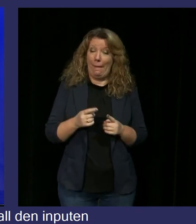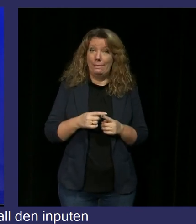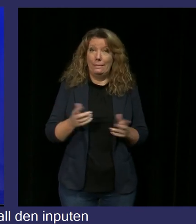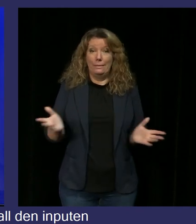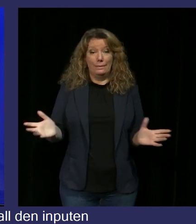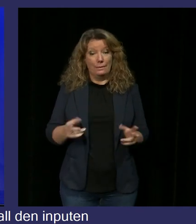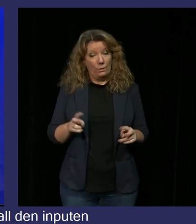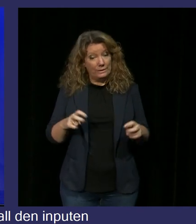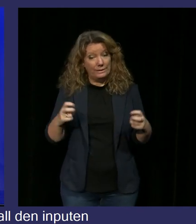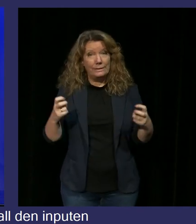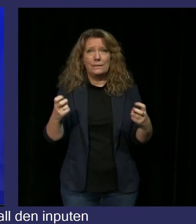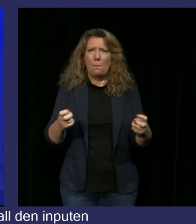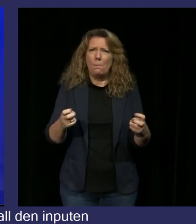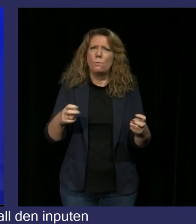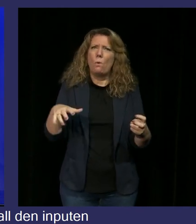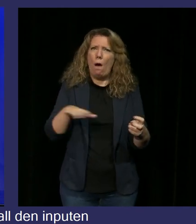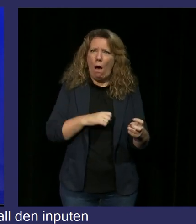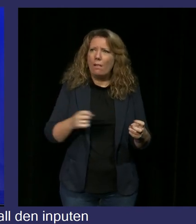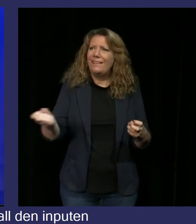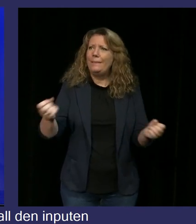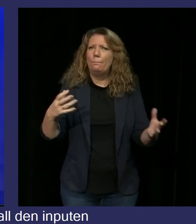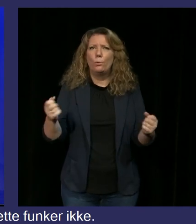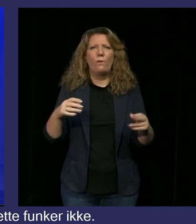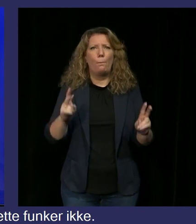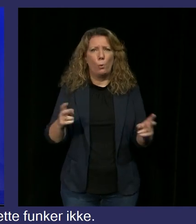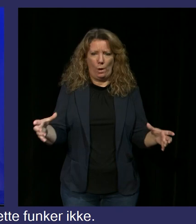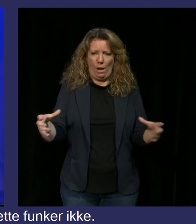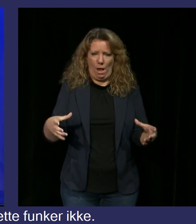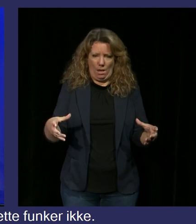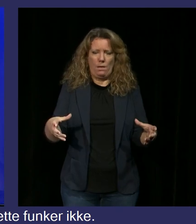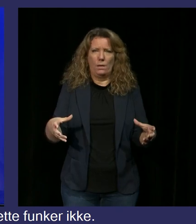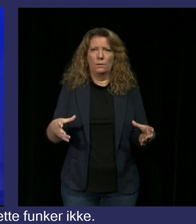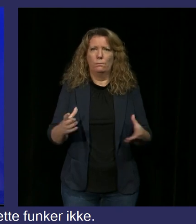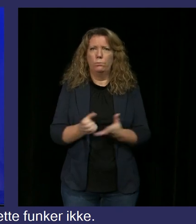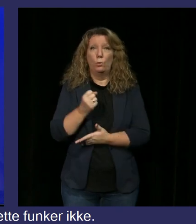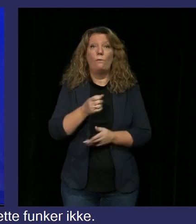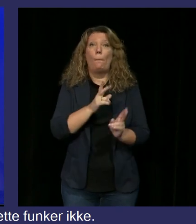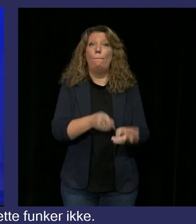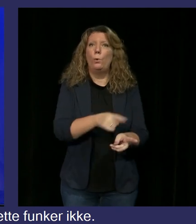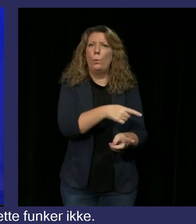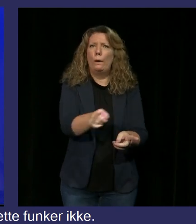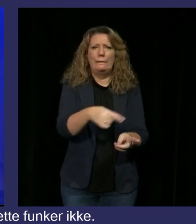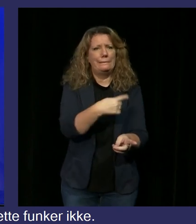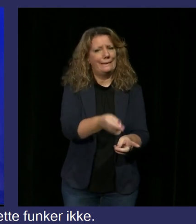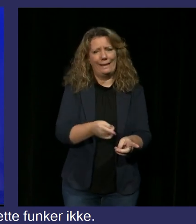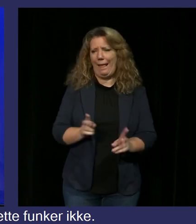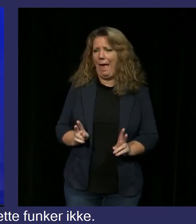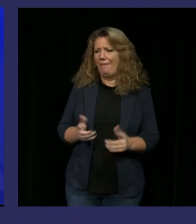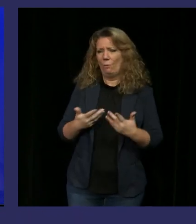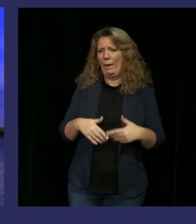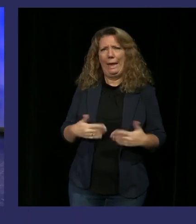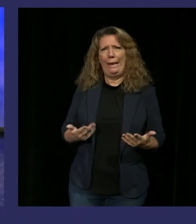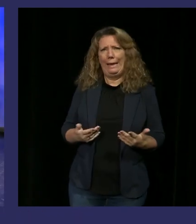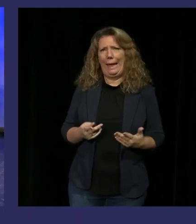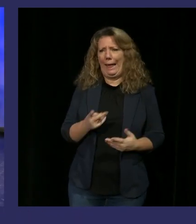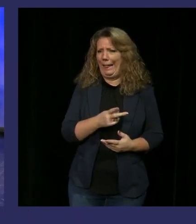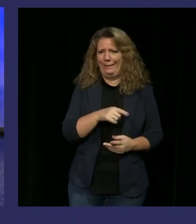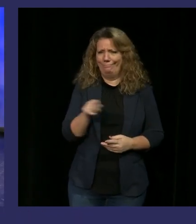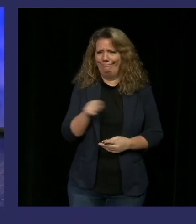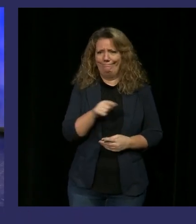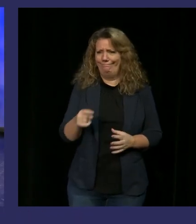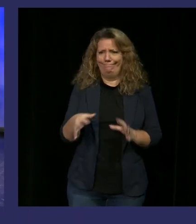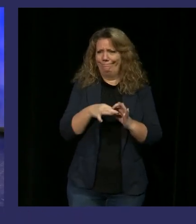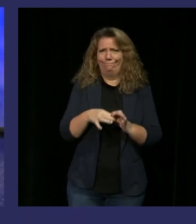da å få all den inputen vi får fra brukerne hjelper jo da. For da det brukerne som kan si dette funker ikke, her det noe som ikke henger sammen. Ikke sant?